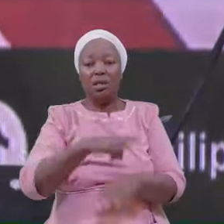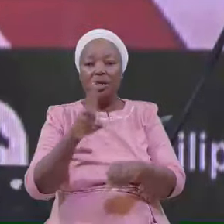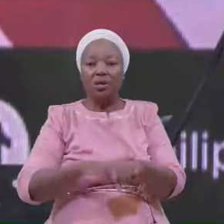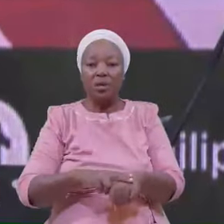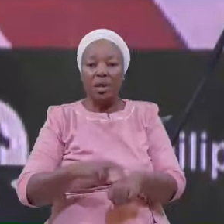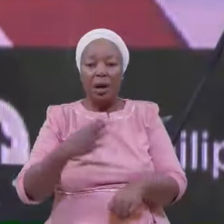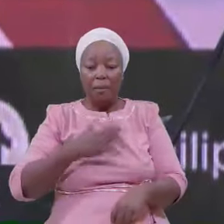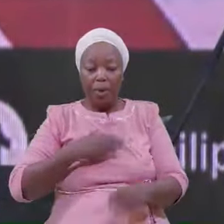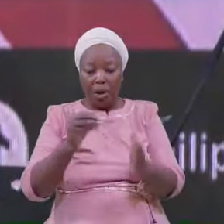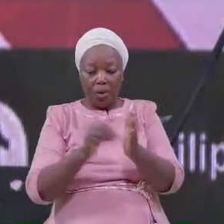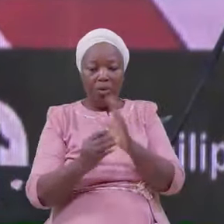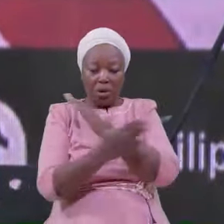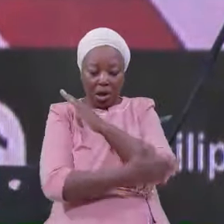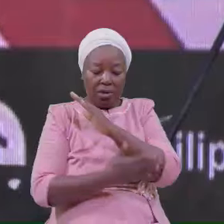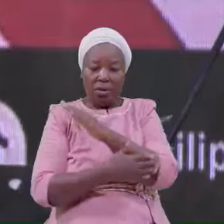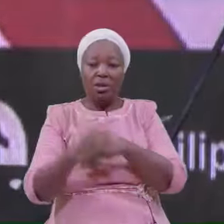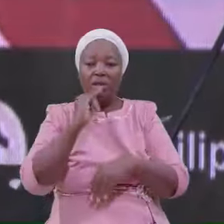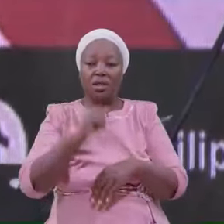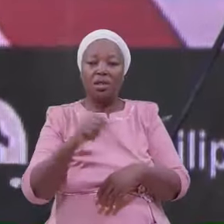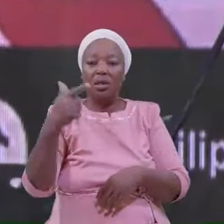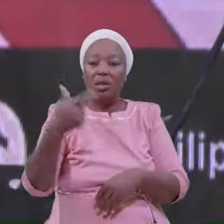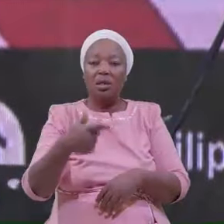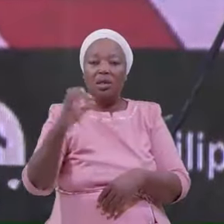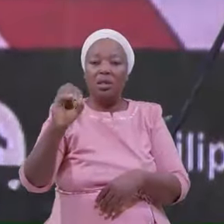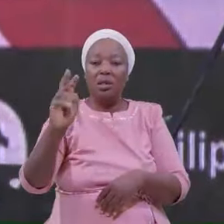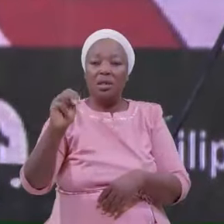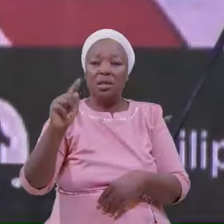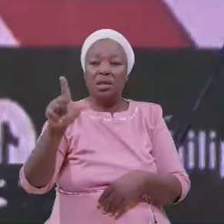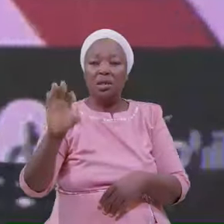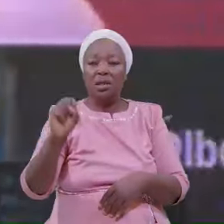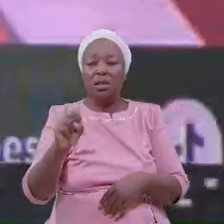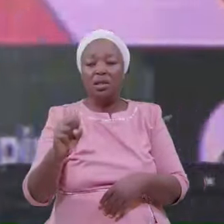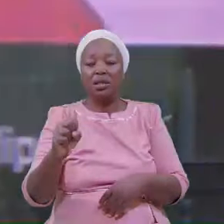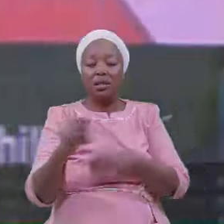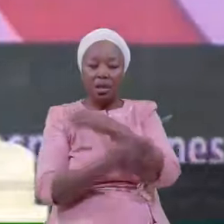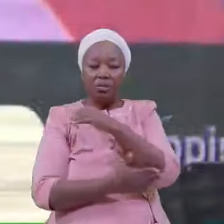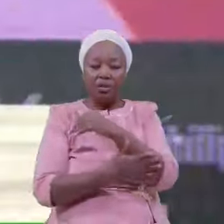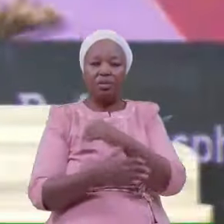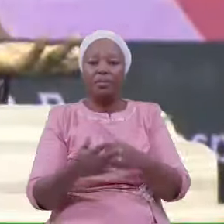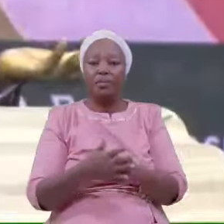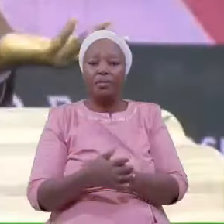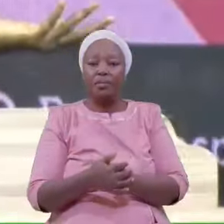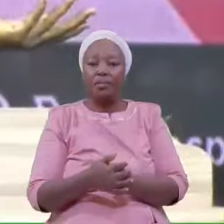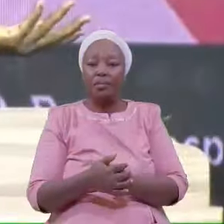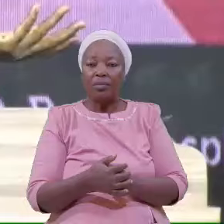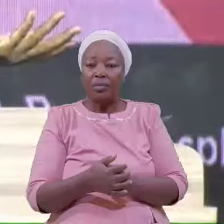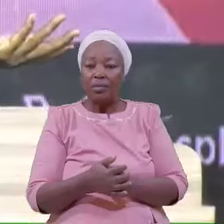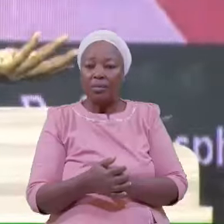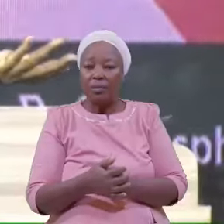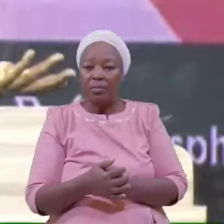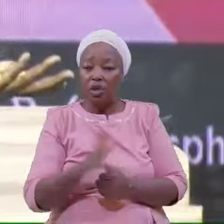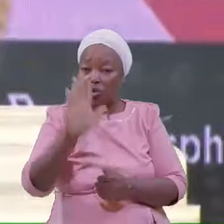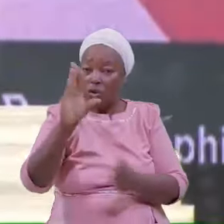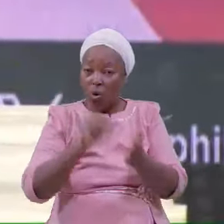continent, a Gentile continent. Ang mga lahat ng mga kontinente ay mga hentil na your continent. Own nation,